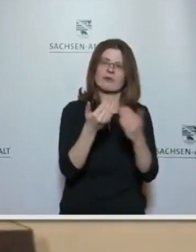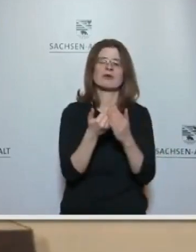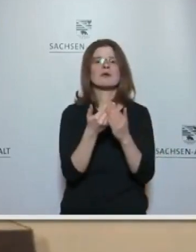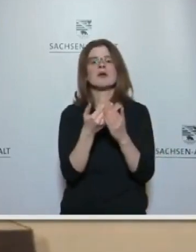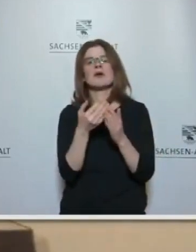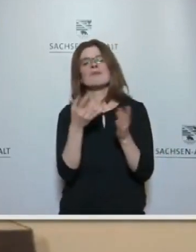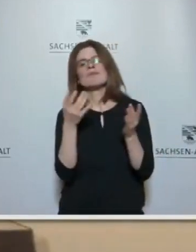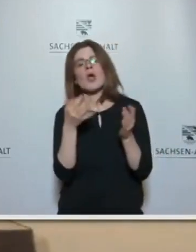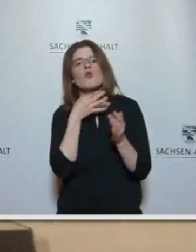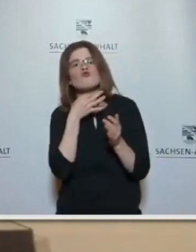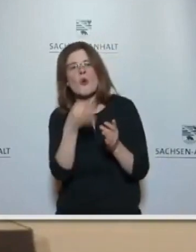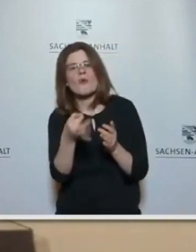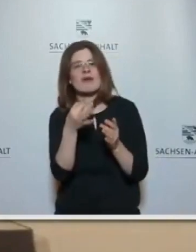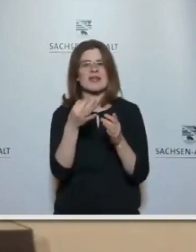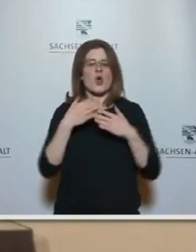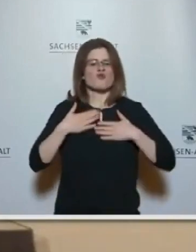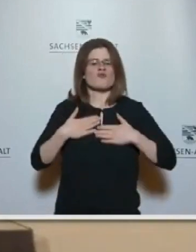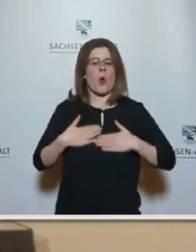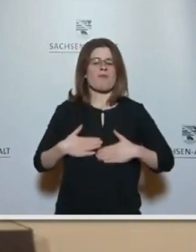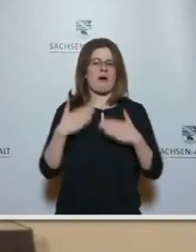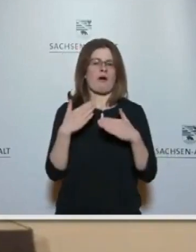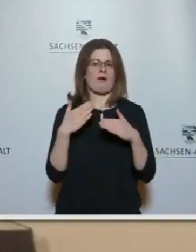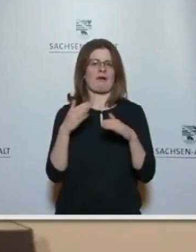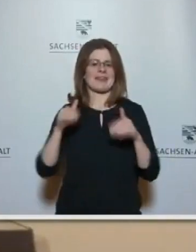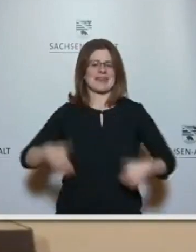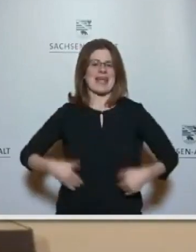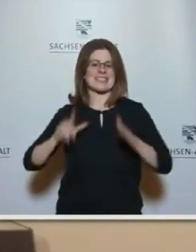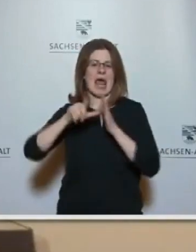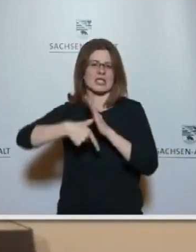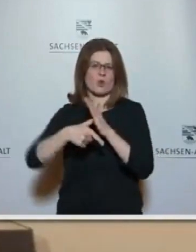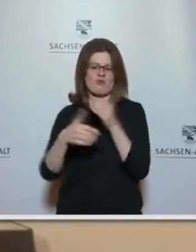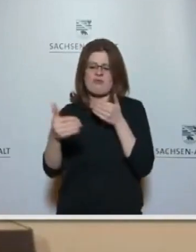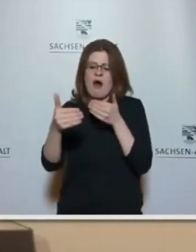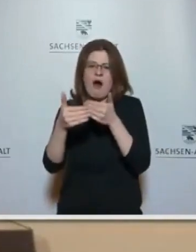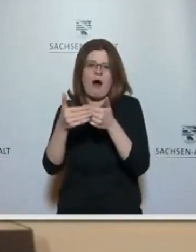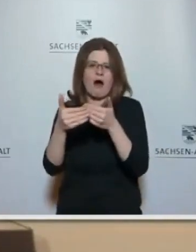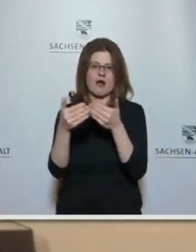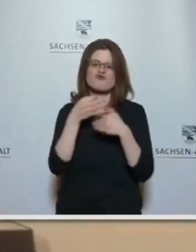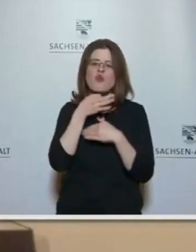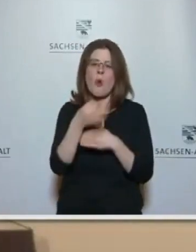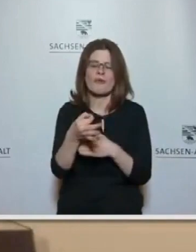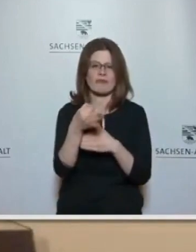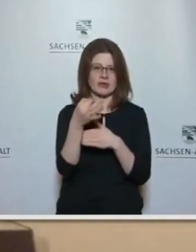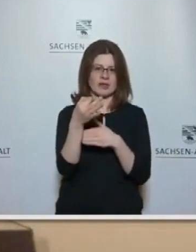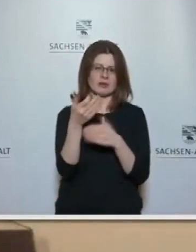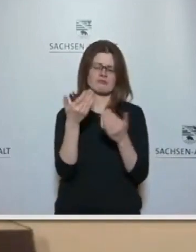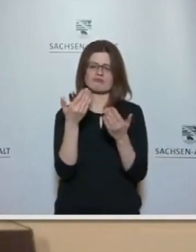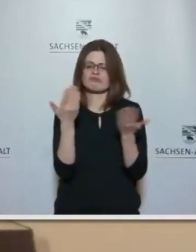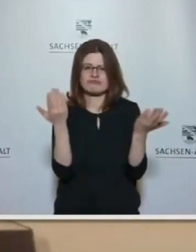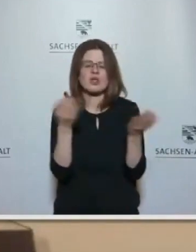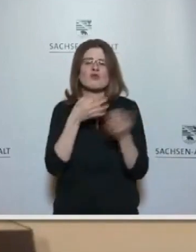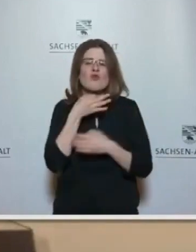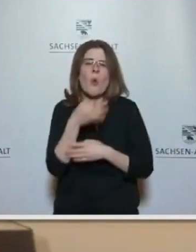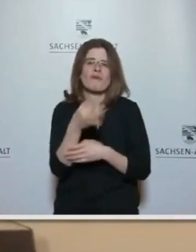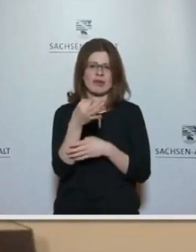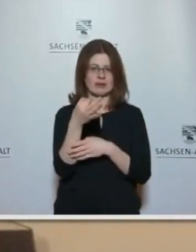notwendigen körpernahen Dienstleistungen, die wirklich als notwendig zu deklarieren sind